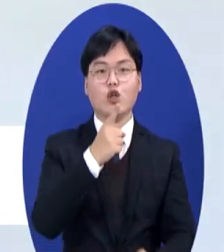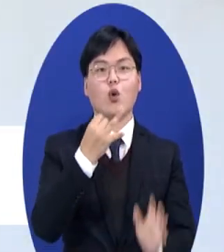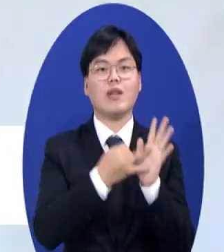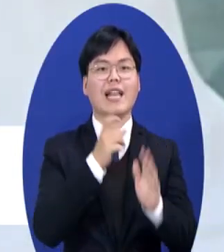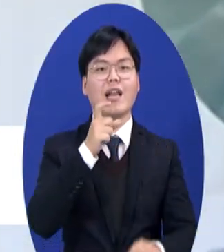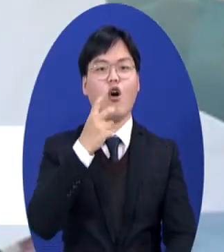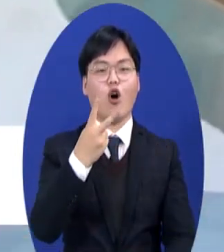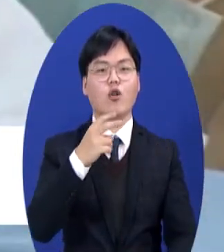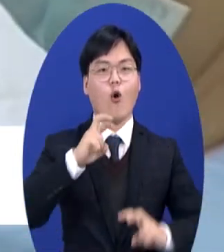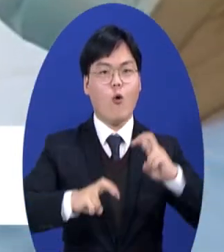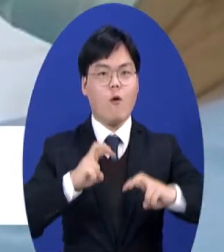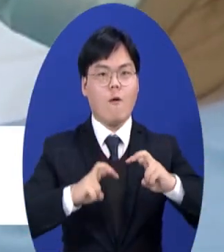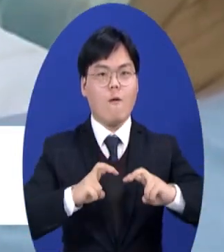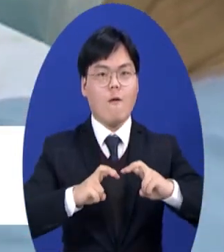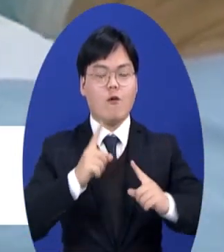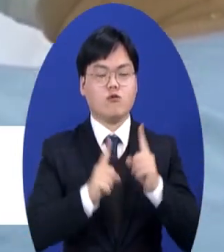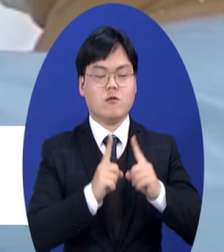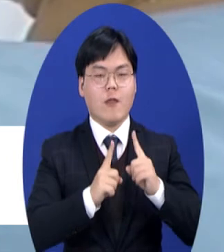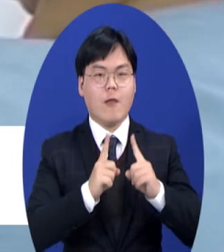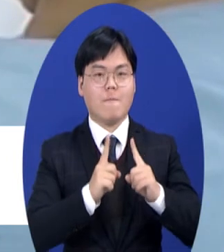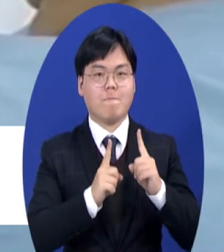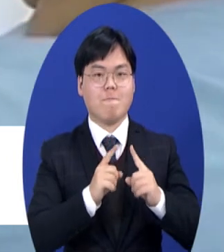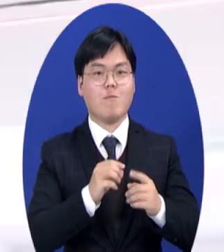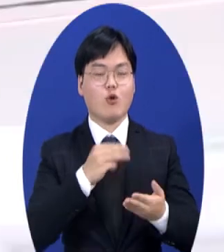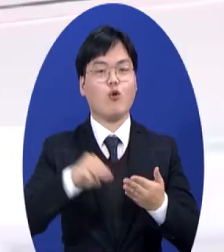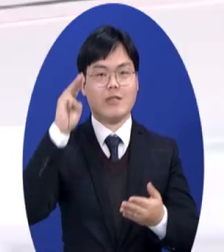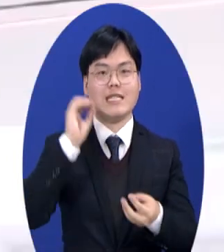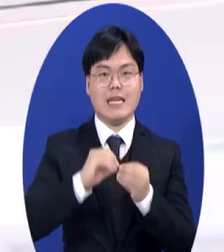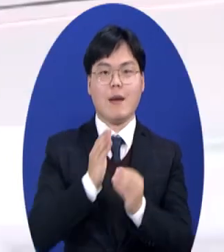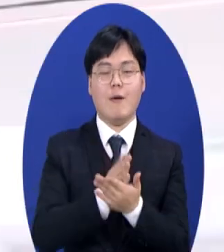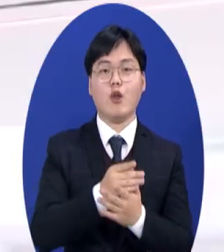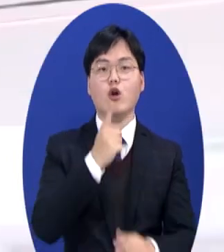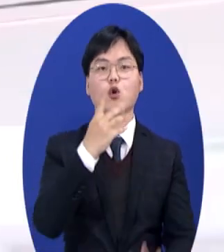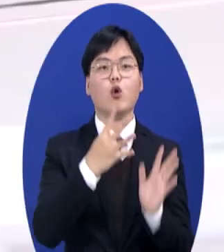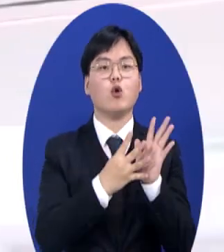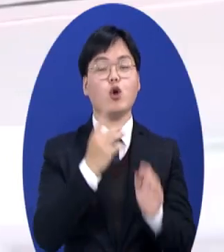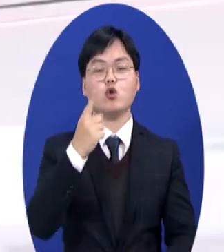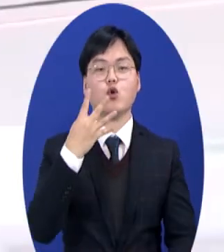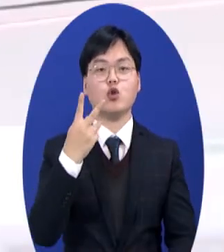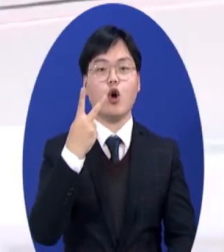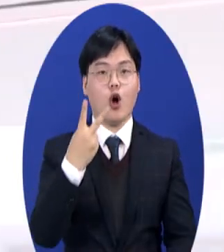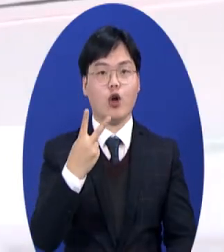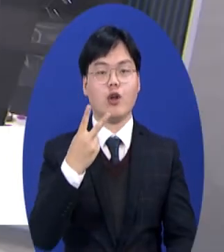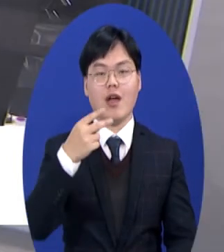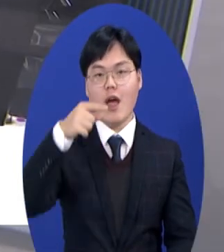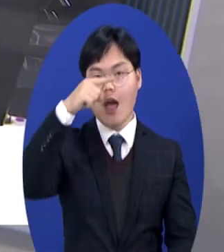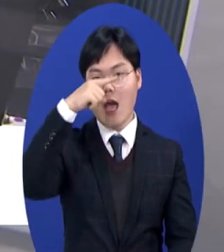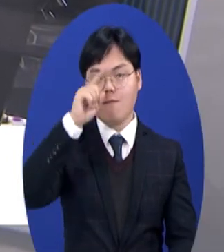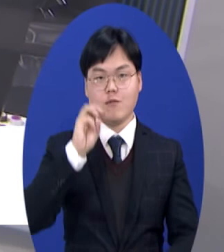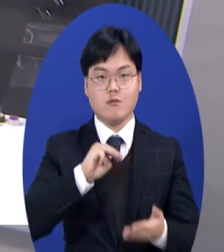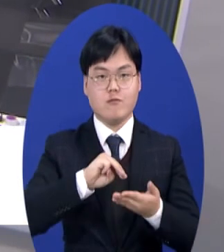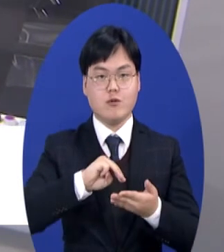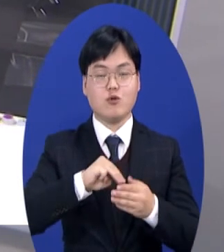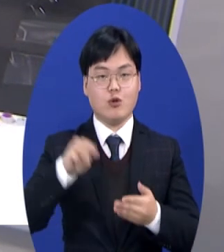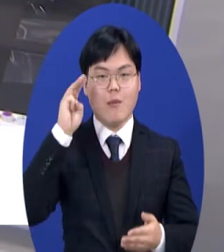үйлдвэрлэгч эрдэмтэн вакцин бүтээгээд туршилтын шатандаа явж байна. Үүний 142 нь эмнэлзийн судалгааны өмнөх төвшөнд байгаа бол